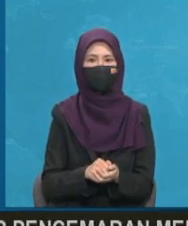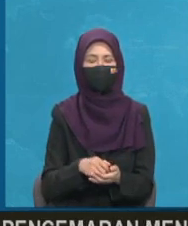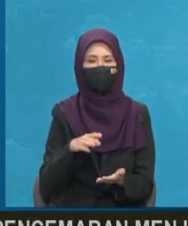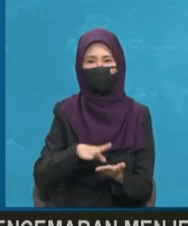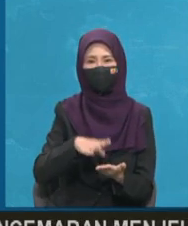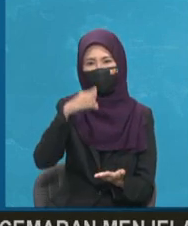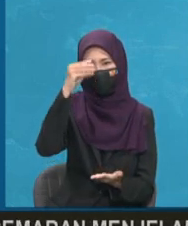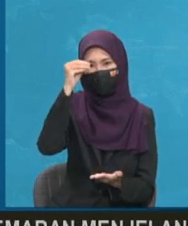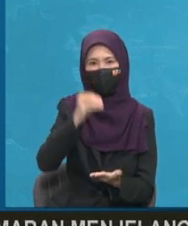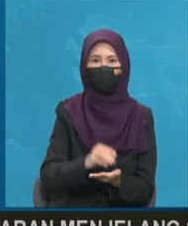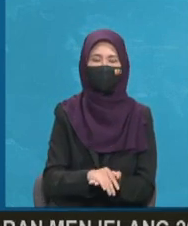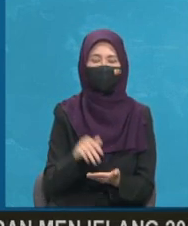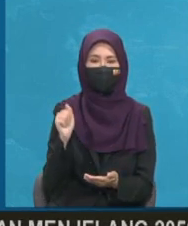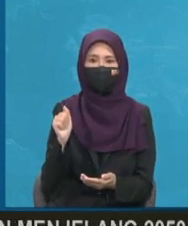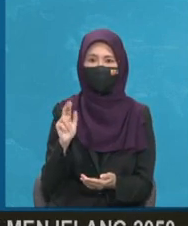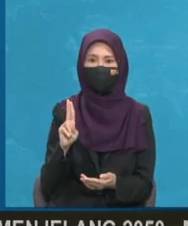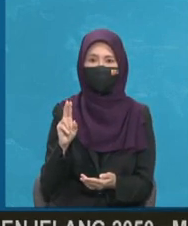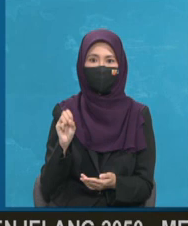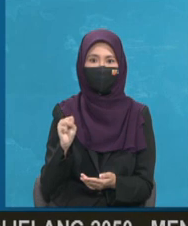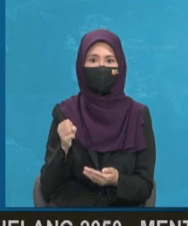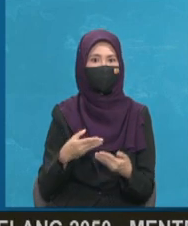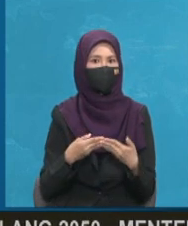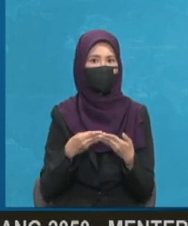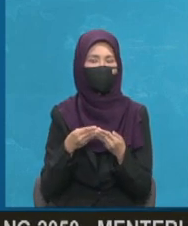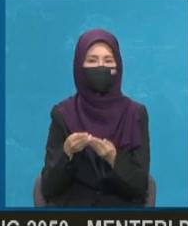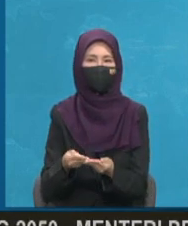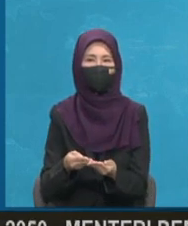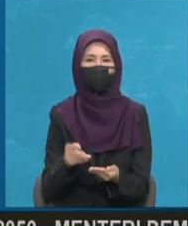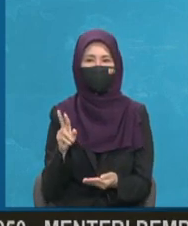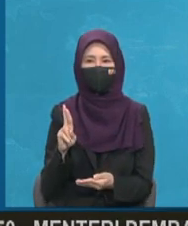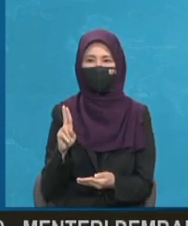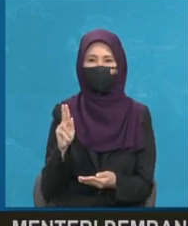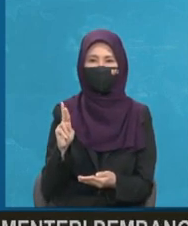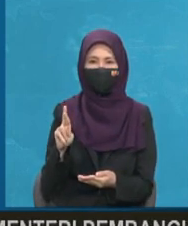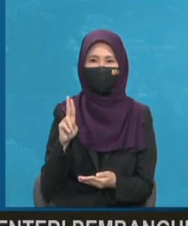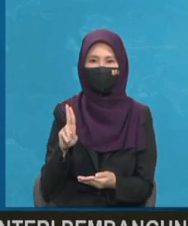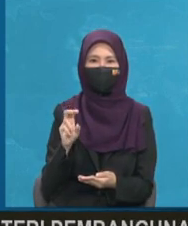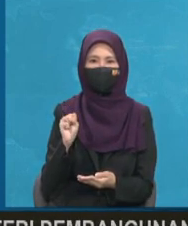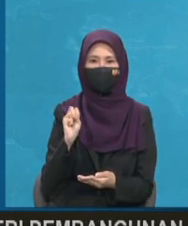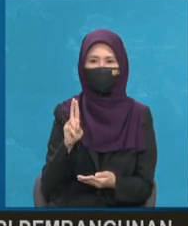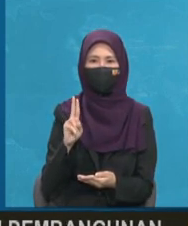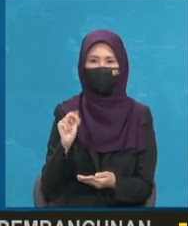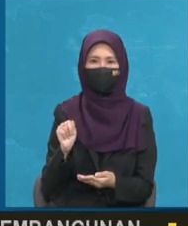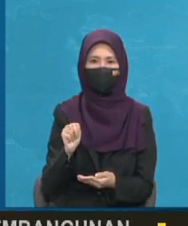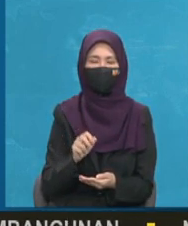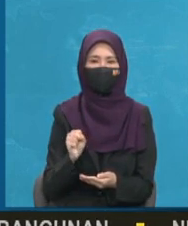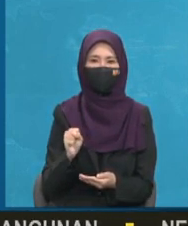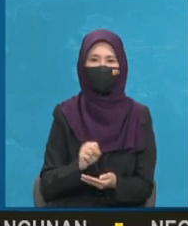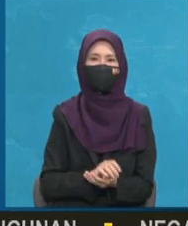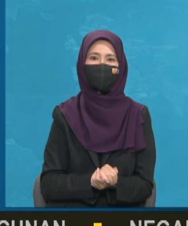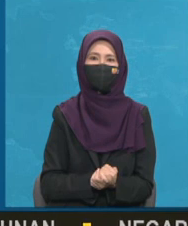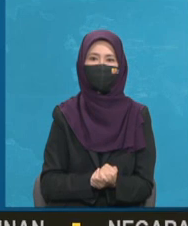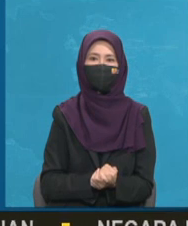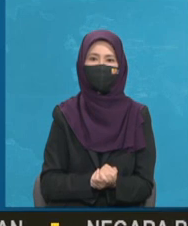volt ya jadi dobrakan kepada peserta-peserta kursus maaf terus ya mencapai keputusan Cemerlang program bertujuan